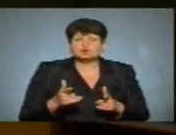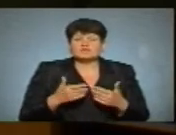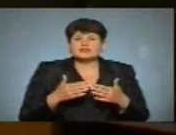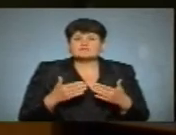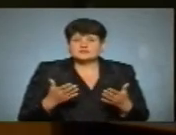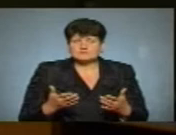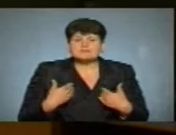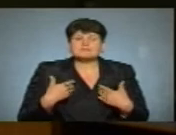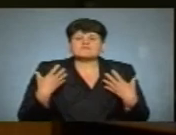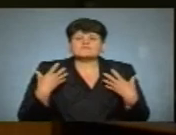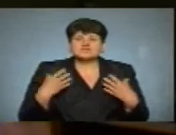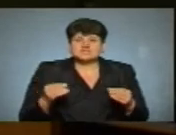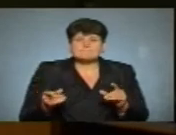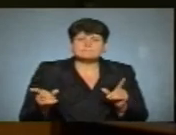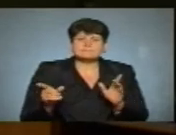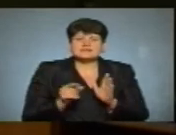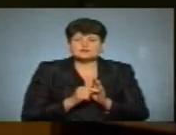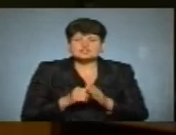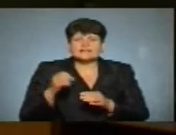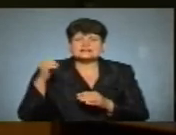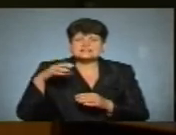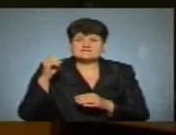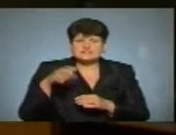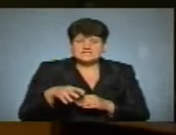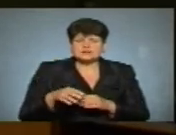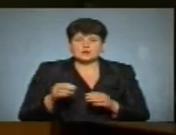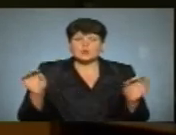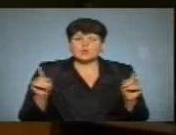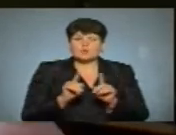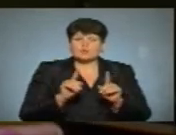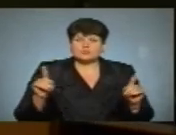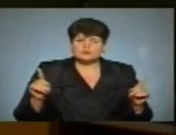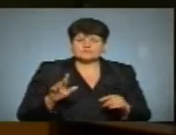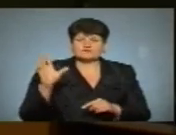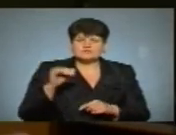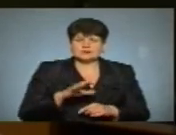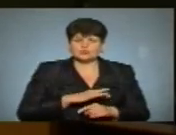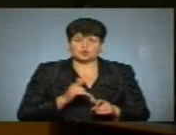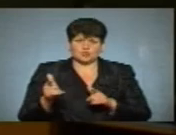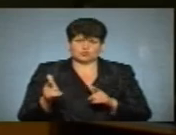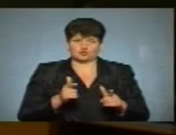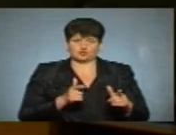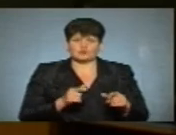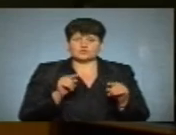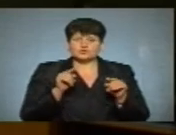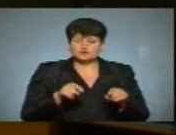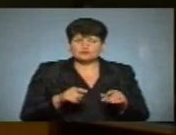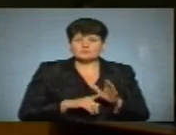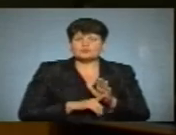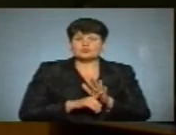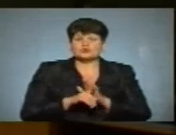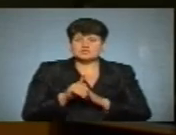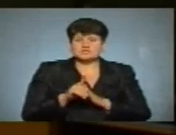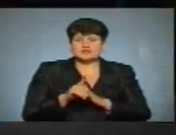і ми вже підключали світло, музику, все вже було готове. І тому тепер ми починаємо